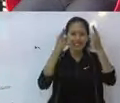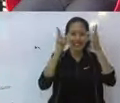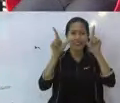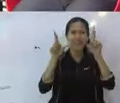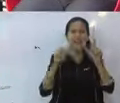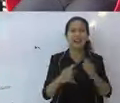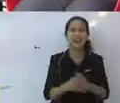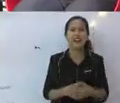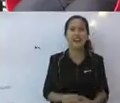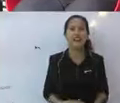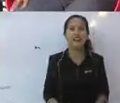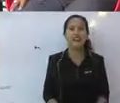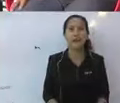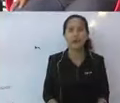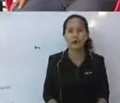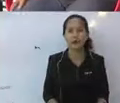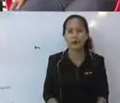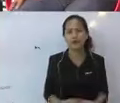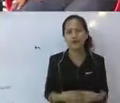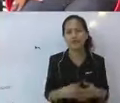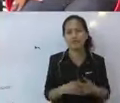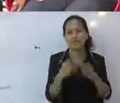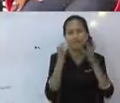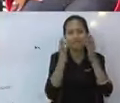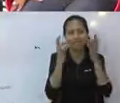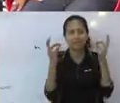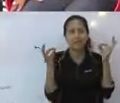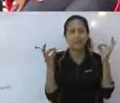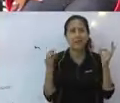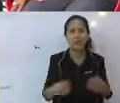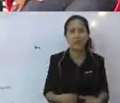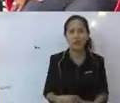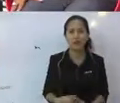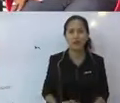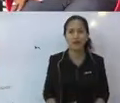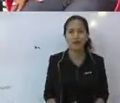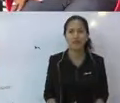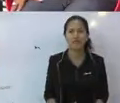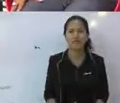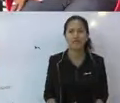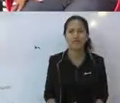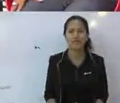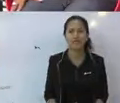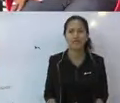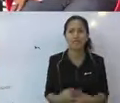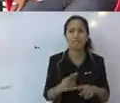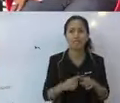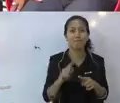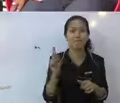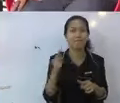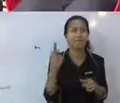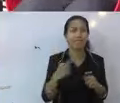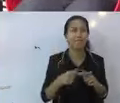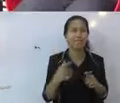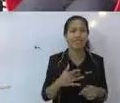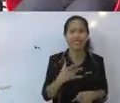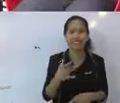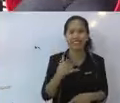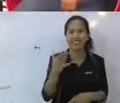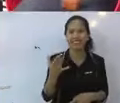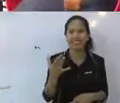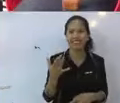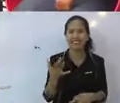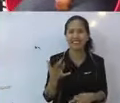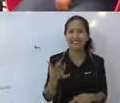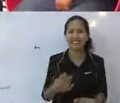niya. Na, pero, actually, ano yun, mas prone yung mga anorexic sa mga adult, sa mga bata. Ah, okay. Si Hartley ba yan? Hindi po, si Raijen daw